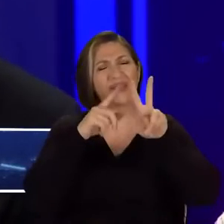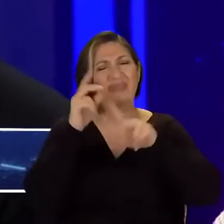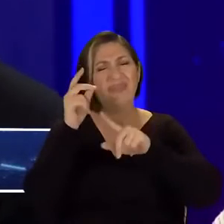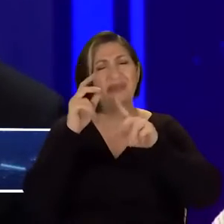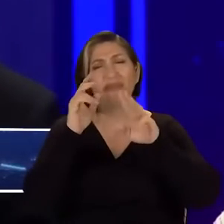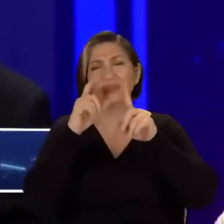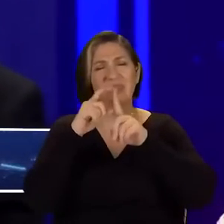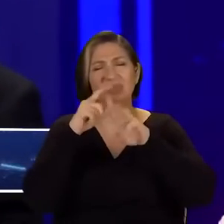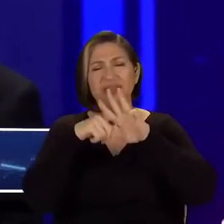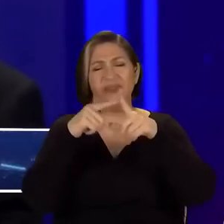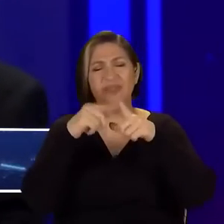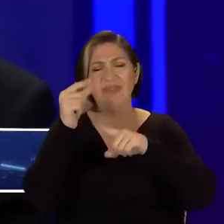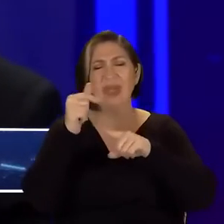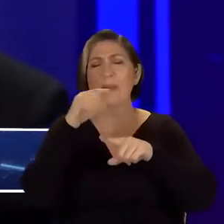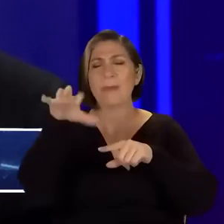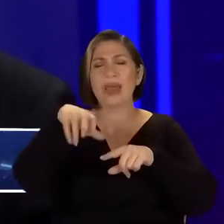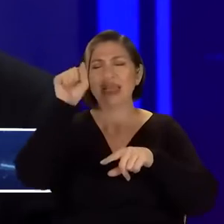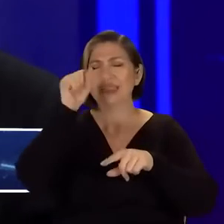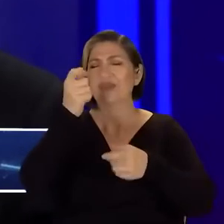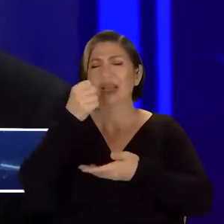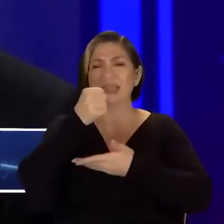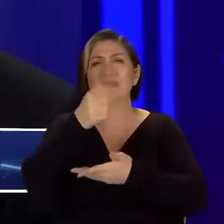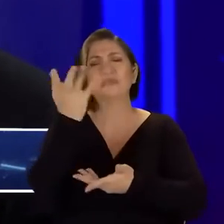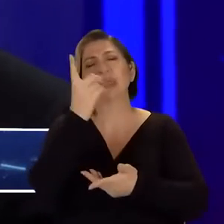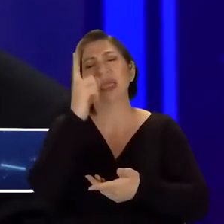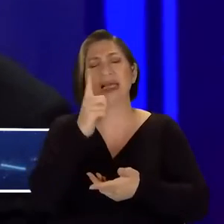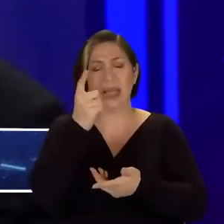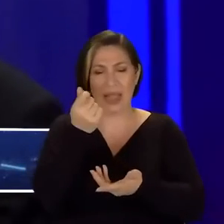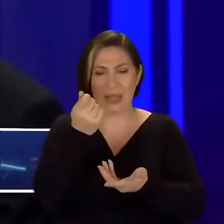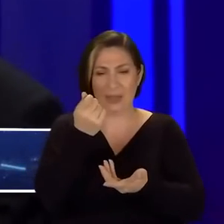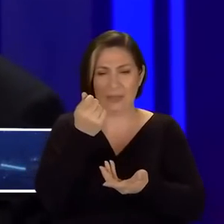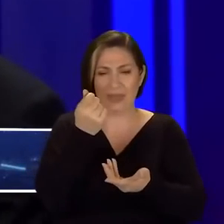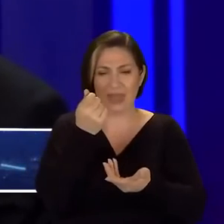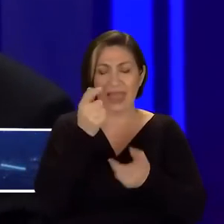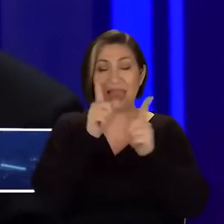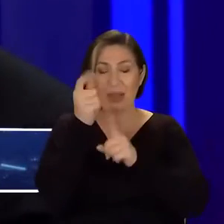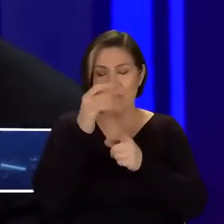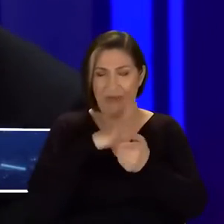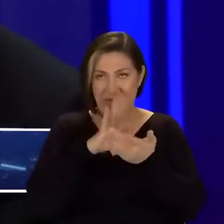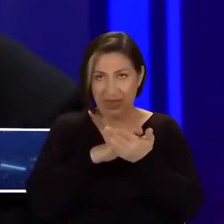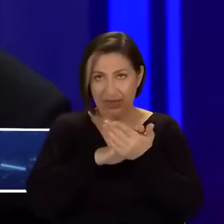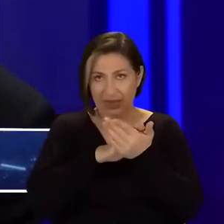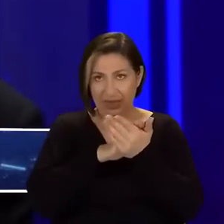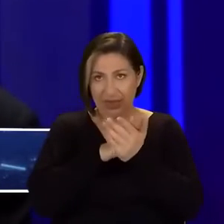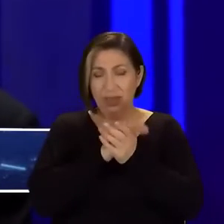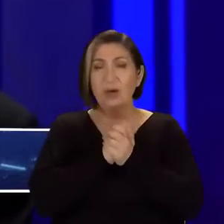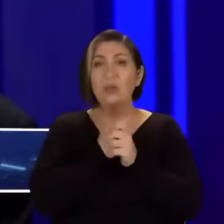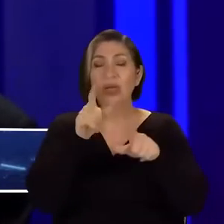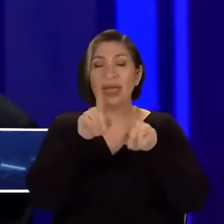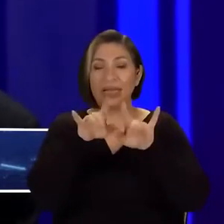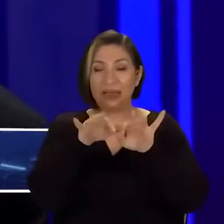Merkeziyetsiz finans. İlk uygulaması şöyle: siz gidiyorsunuz, elinizde belli bir kripto para var, bunu